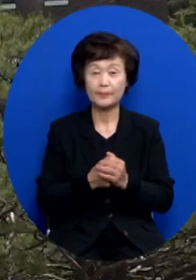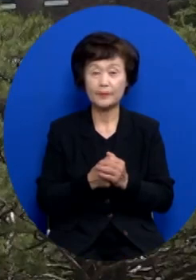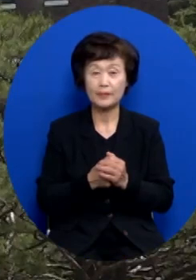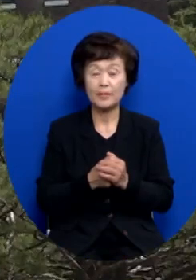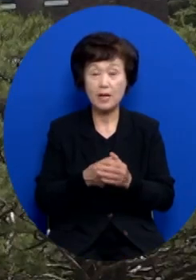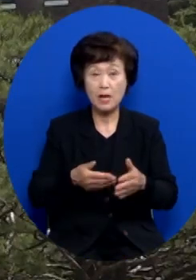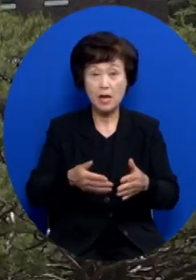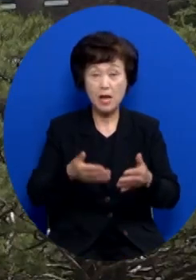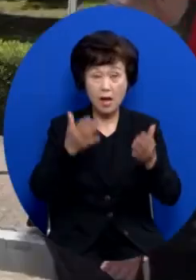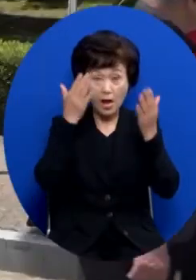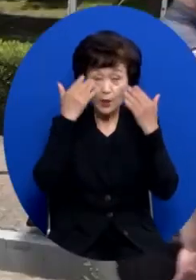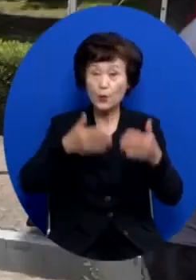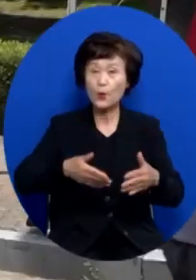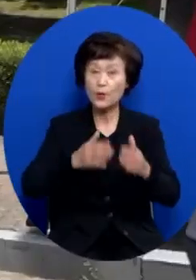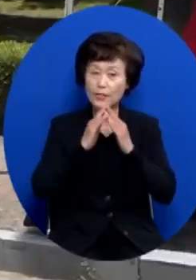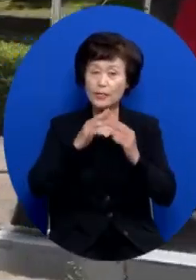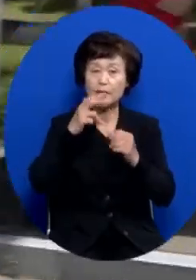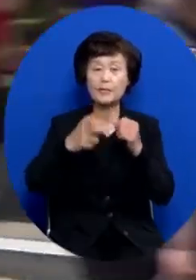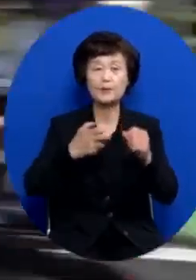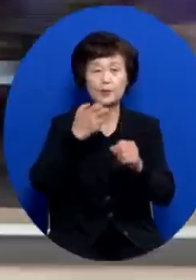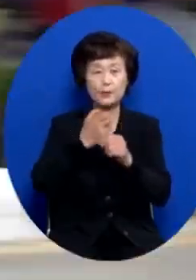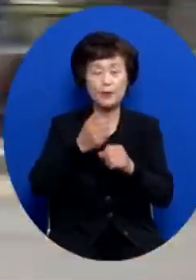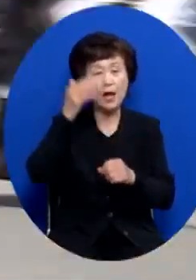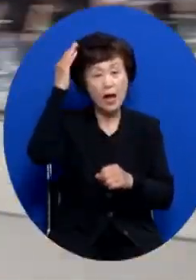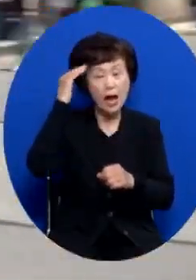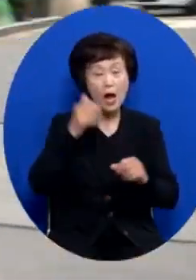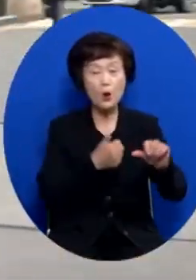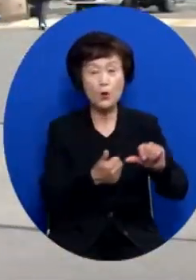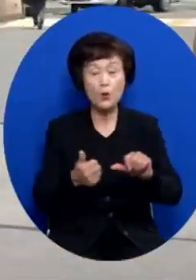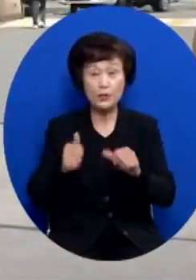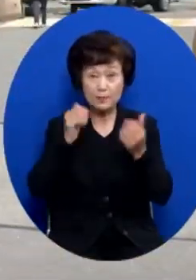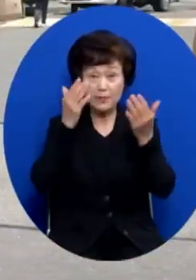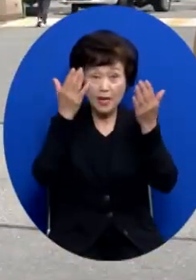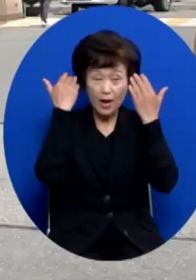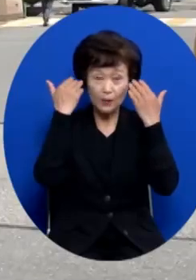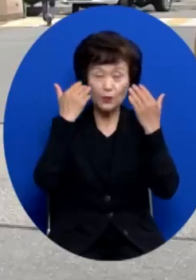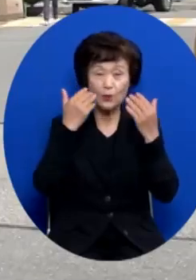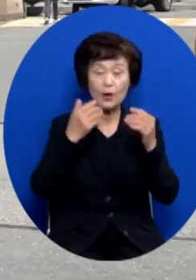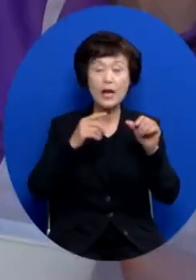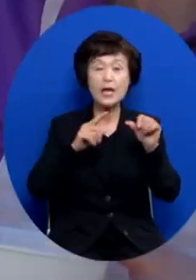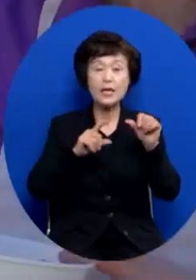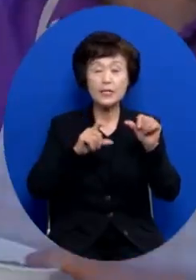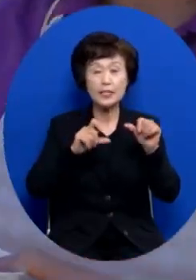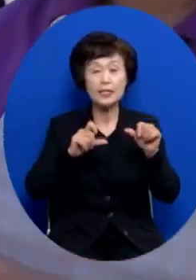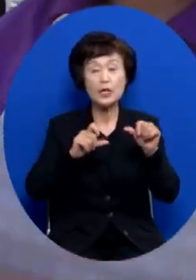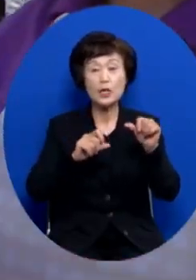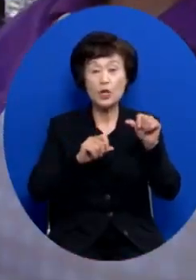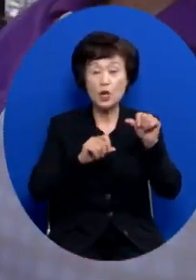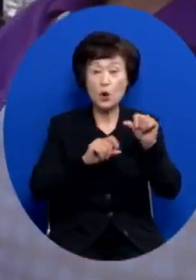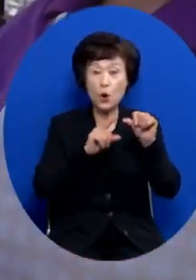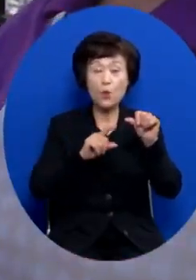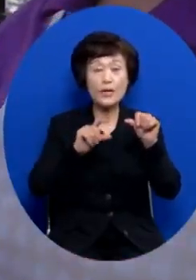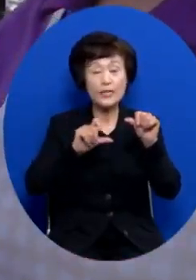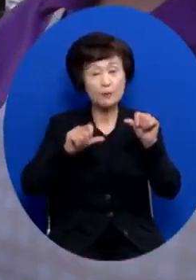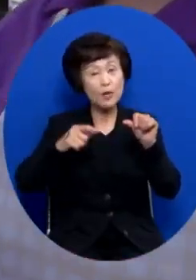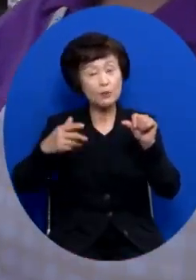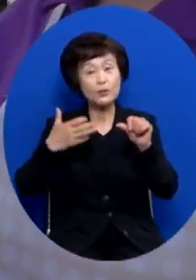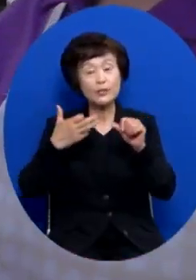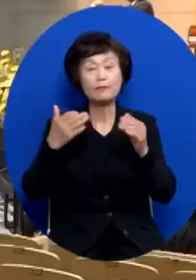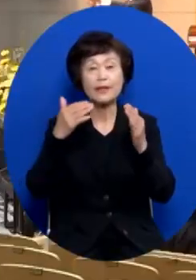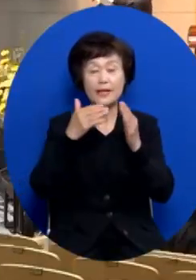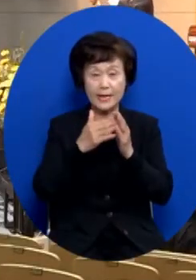개교 70주년을 맞은 한국침례신학대학교가 15일부터 18일까지 동문 한마음 축제를